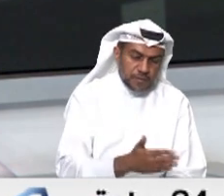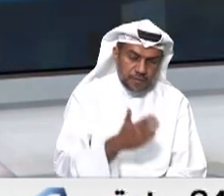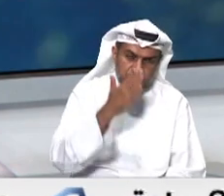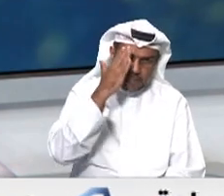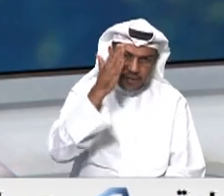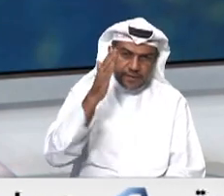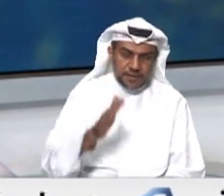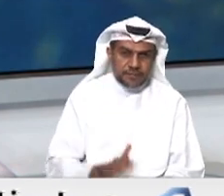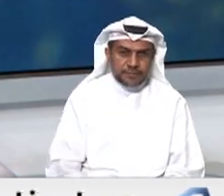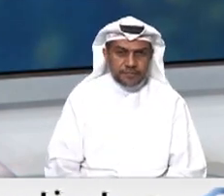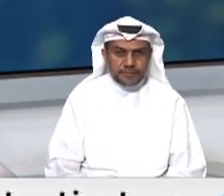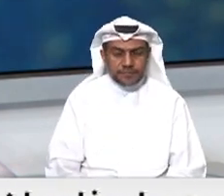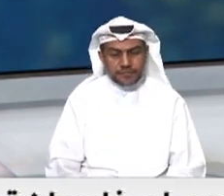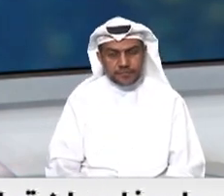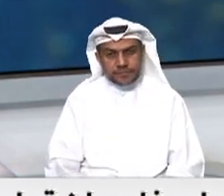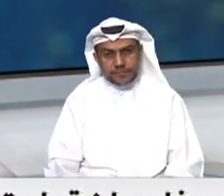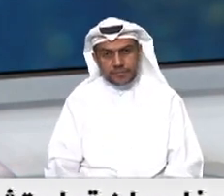والان ننتقل الى الزملاء في الاستديو